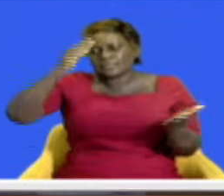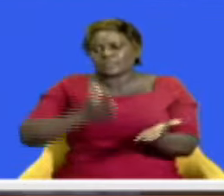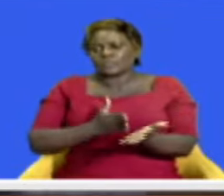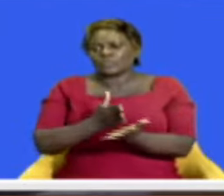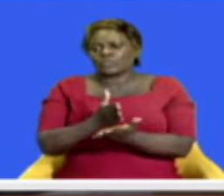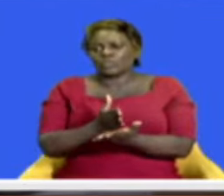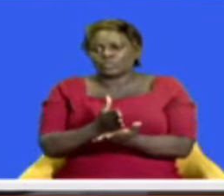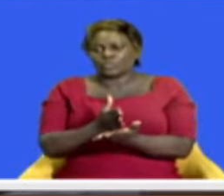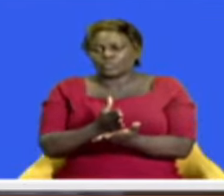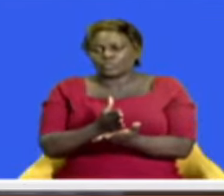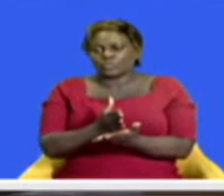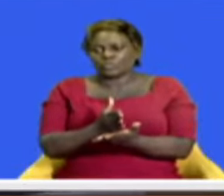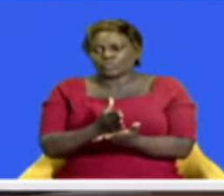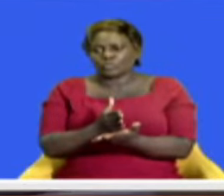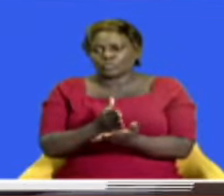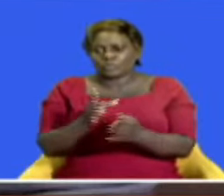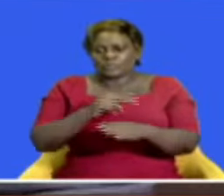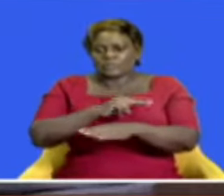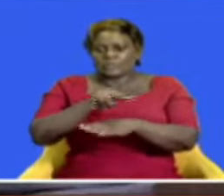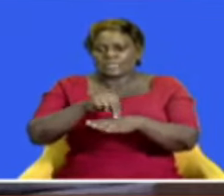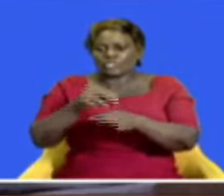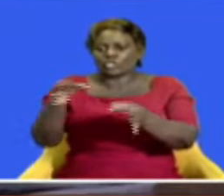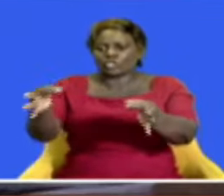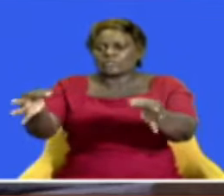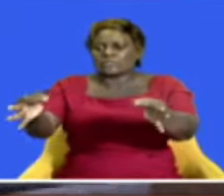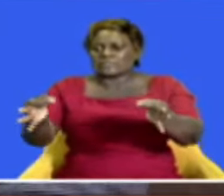kupitia ile National Treasury.